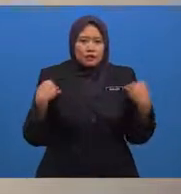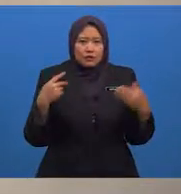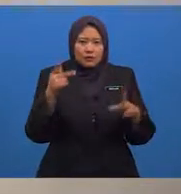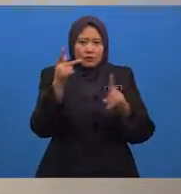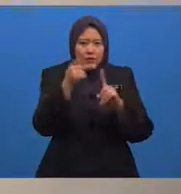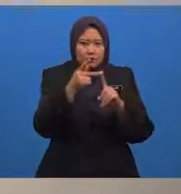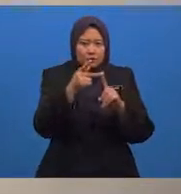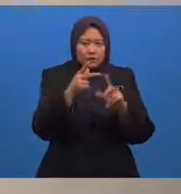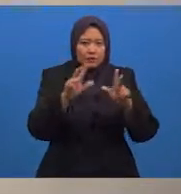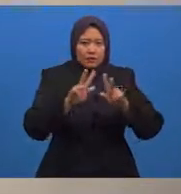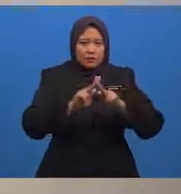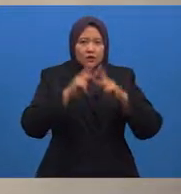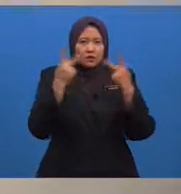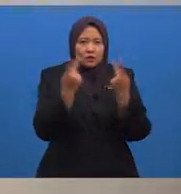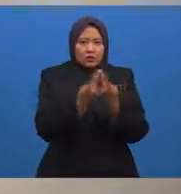Penghulu.